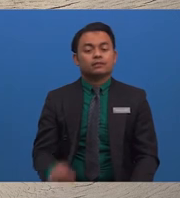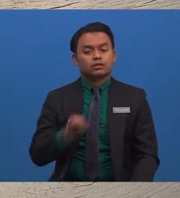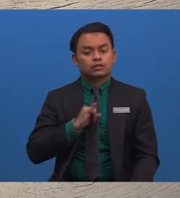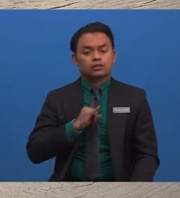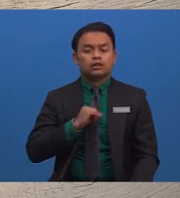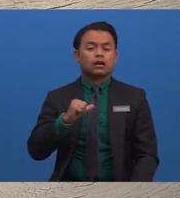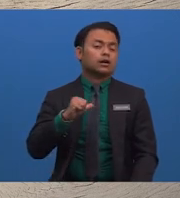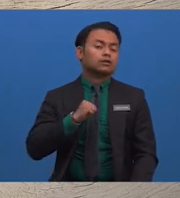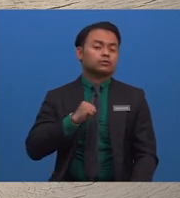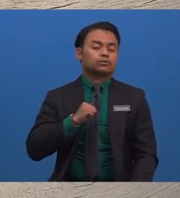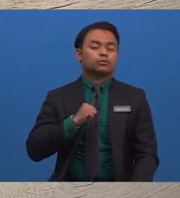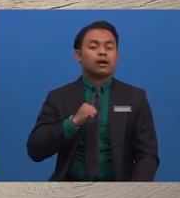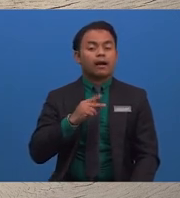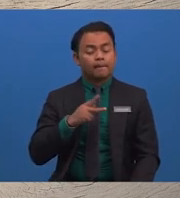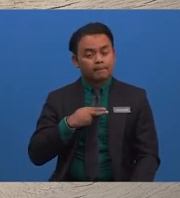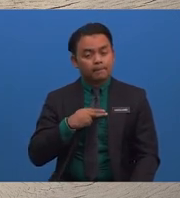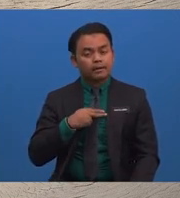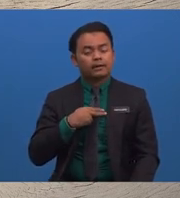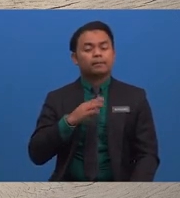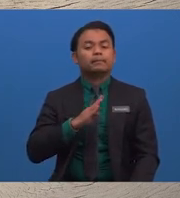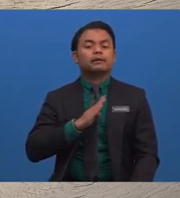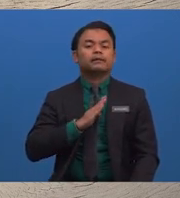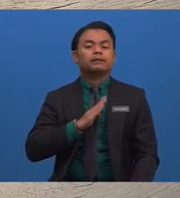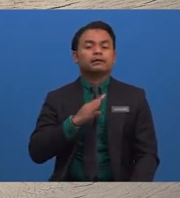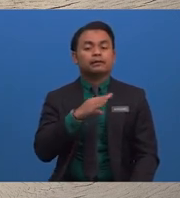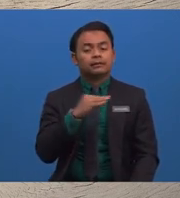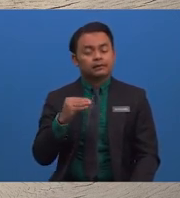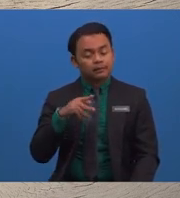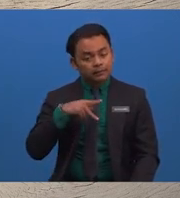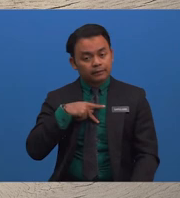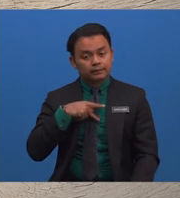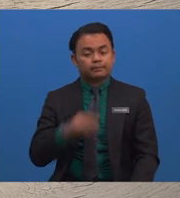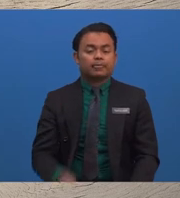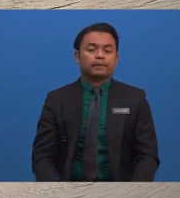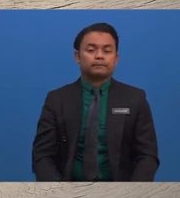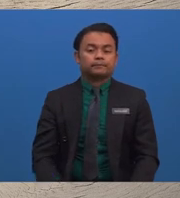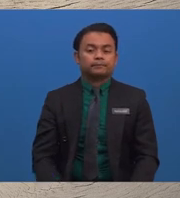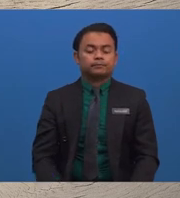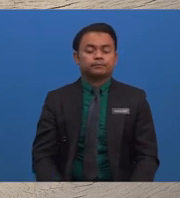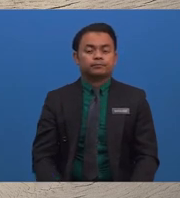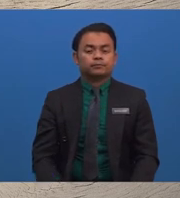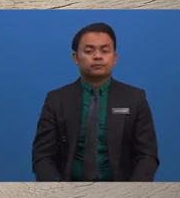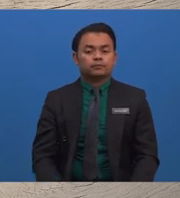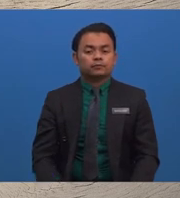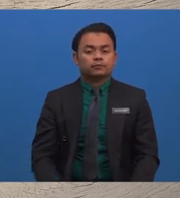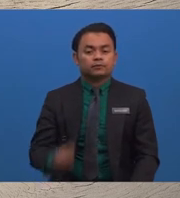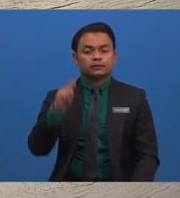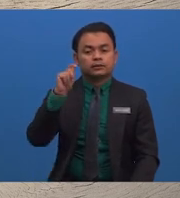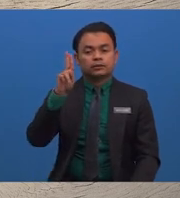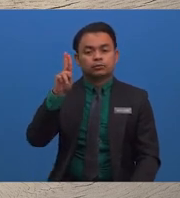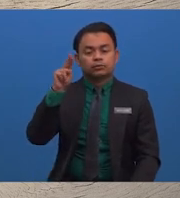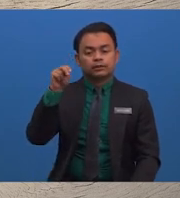aku, hamba, beta dan patik. Tunggal bermaksud